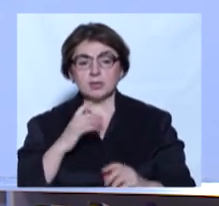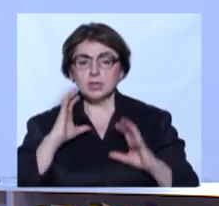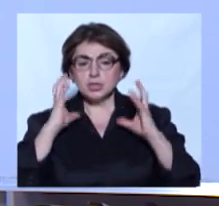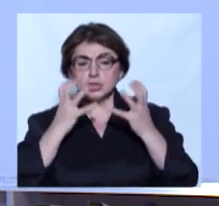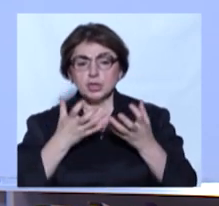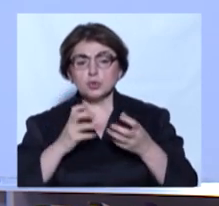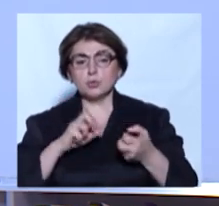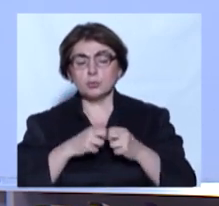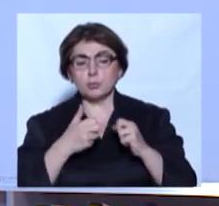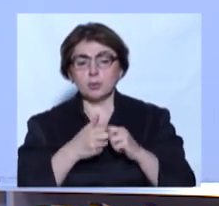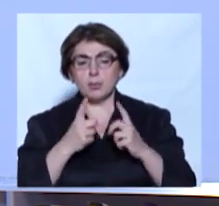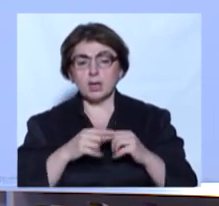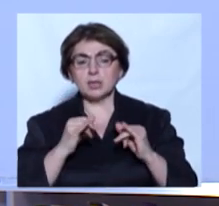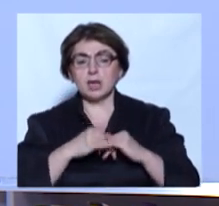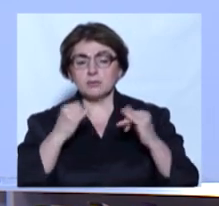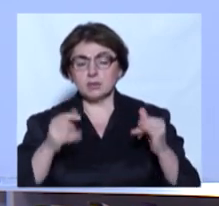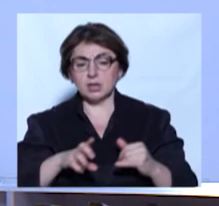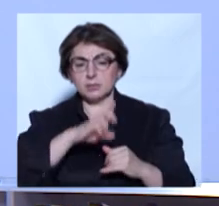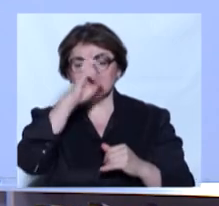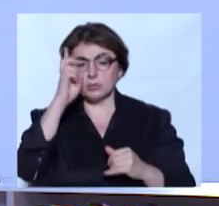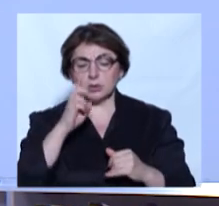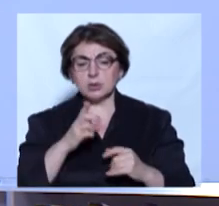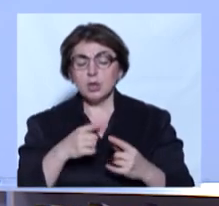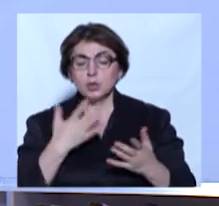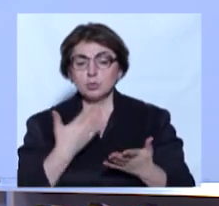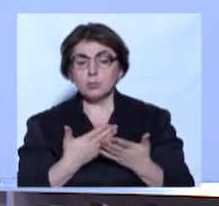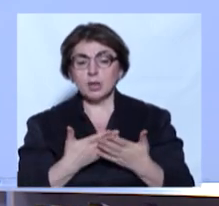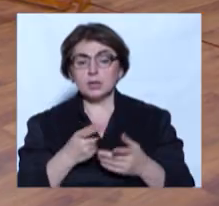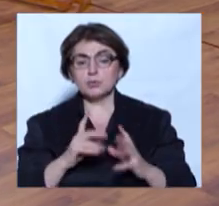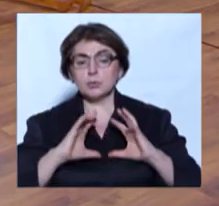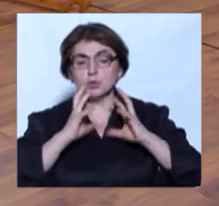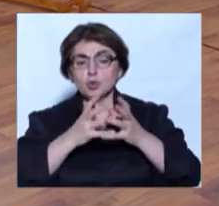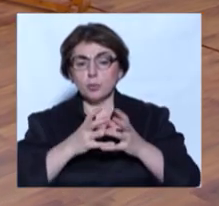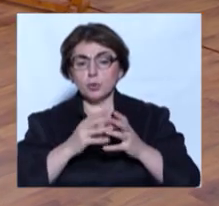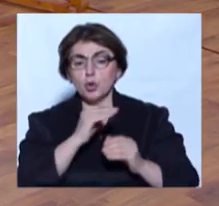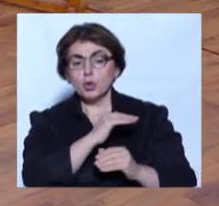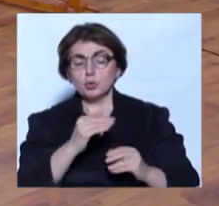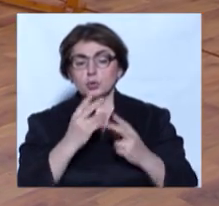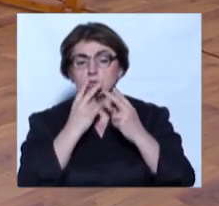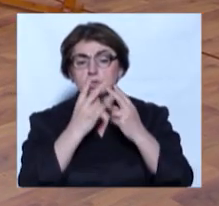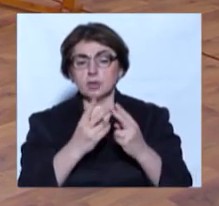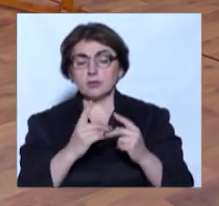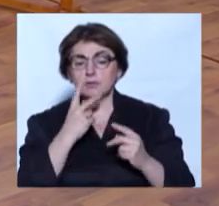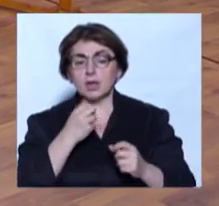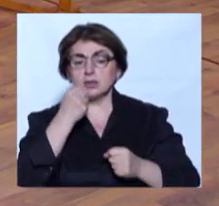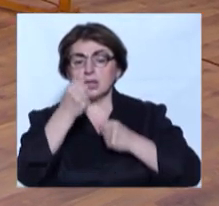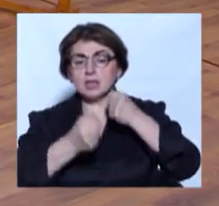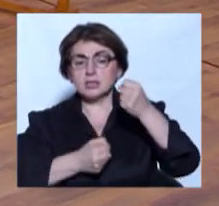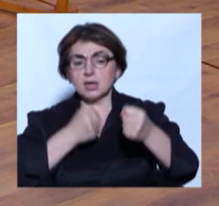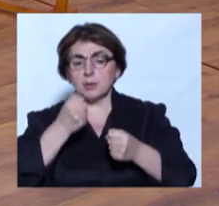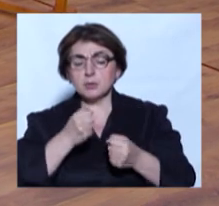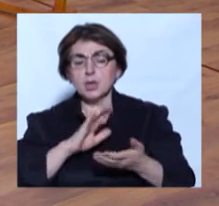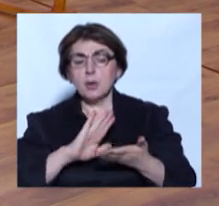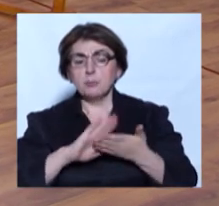განსაკუთრებით განვითარებადი ქვეყნებისათვის და თუ ჩვენ მსოფლიო დონეზე შევხედავთ რა მდგომარეობაშია დასაქმების თვალსაზრისით